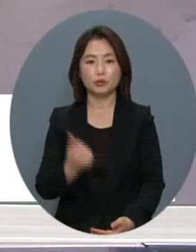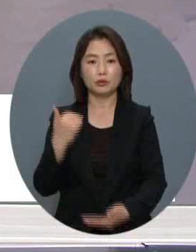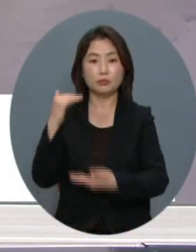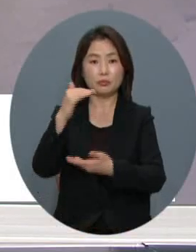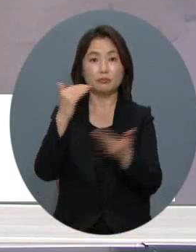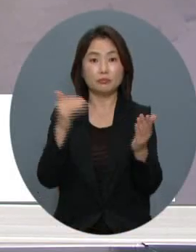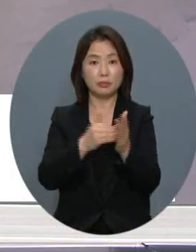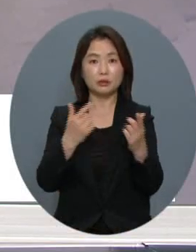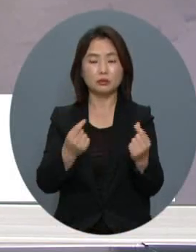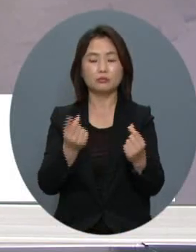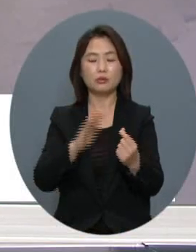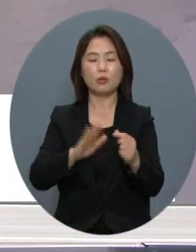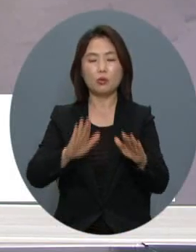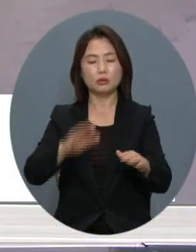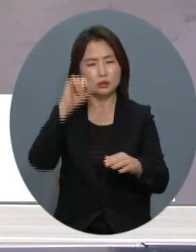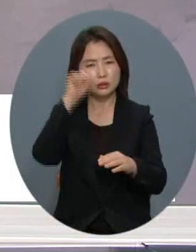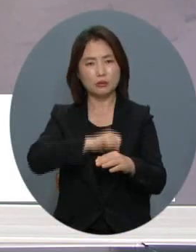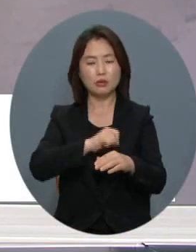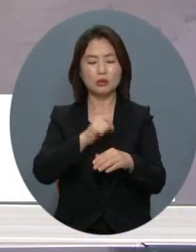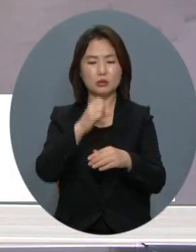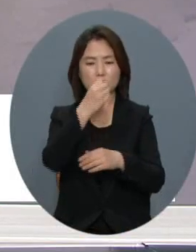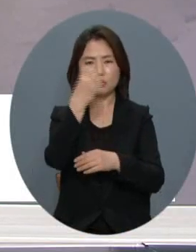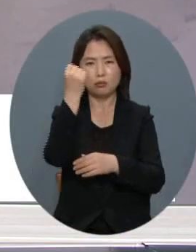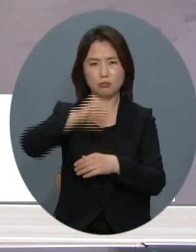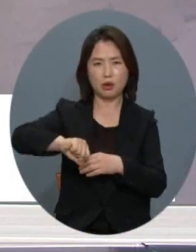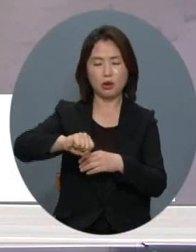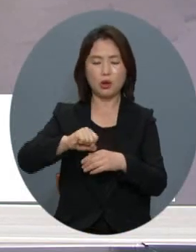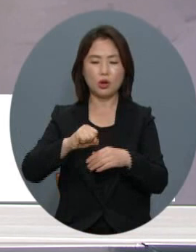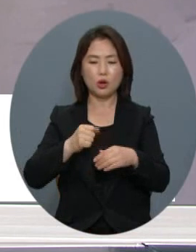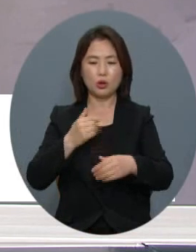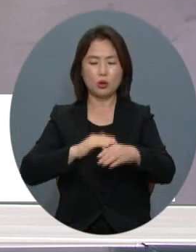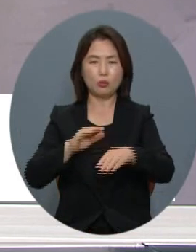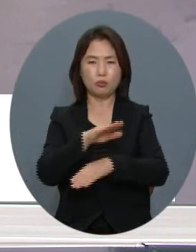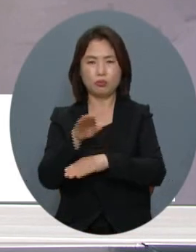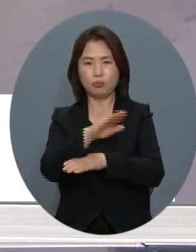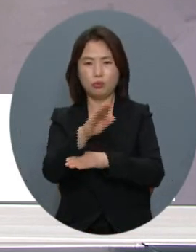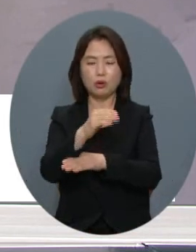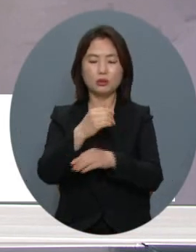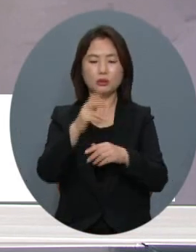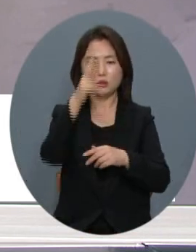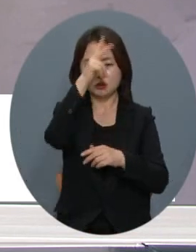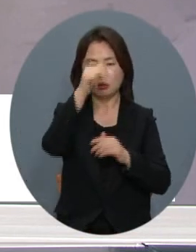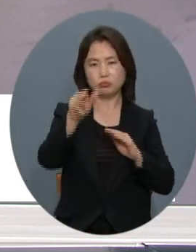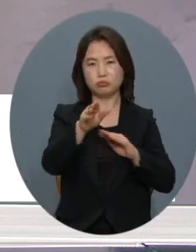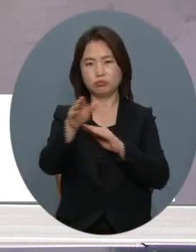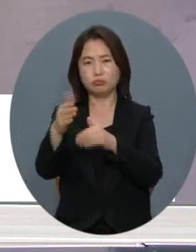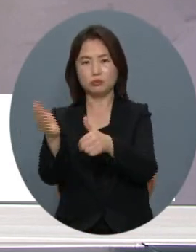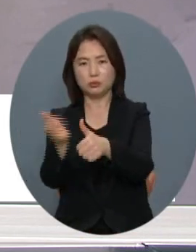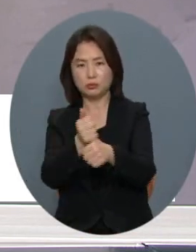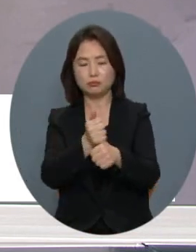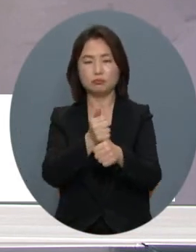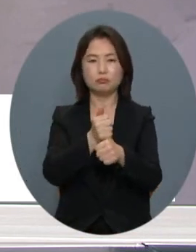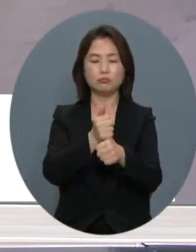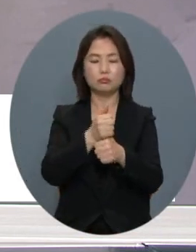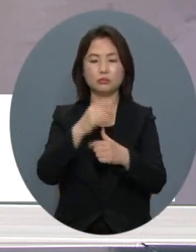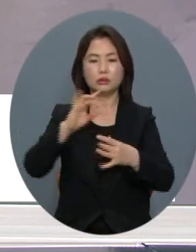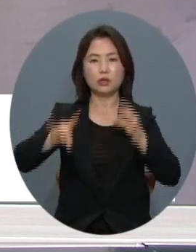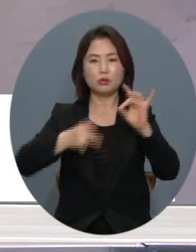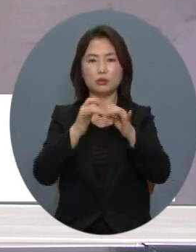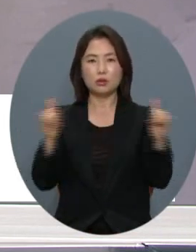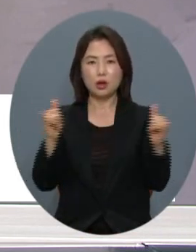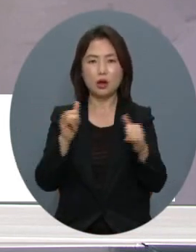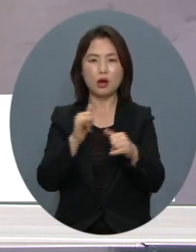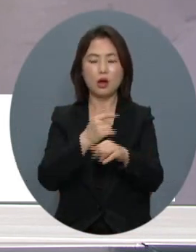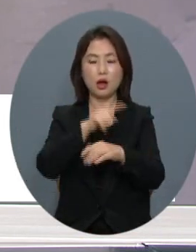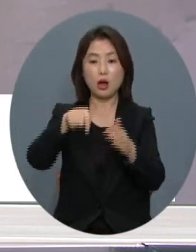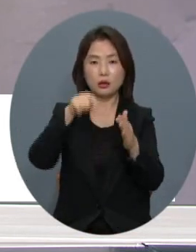앞서서도 보도가 있었습니다만 오늘 새벽 신호를 어기고 도로를 질주하던 차량을 경찰이 추격 끝에 붙잡았는데 태국인들이 몰고 있던